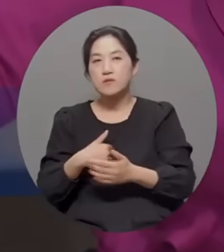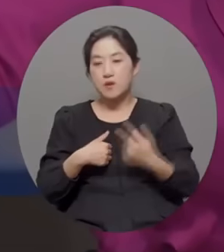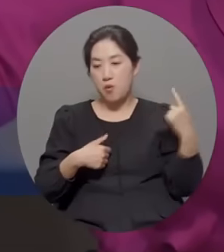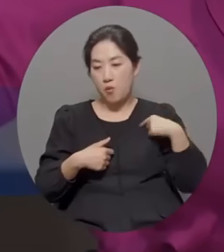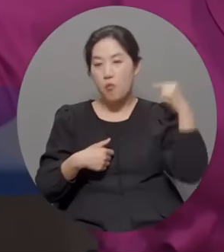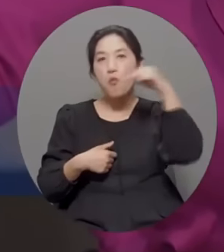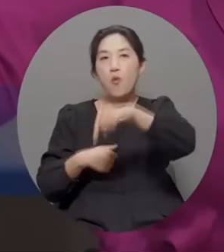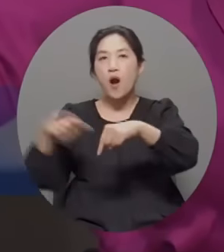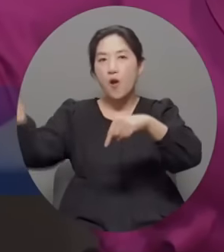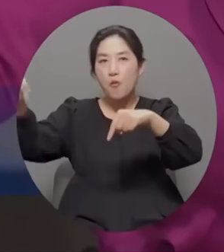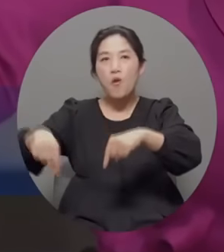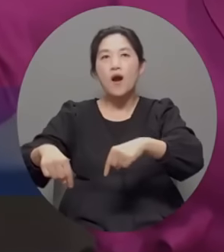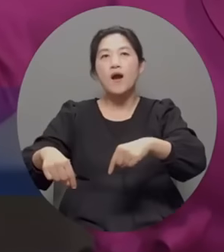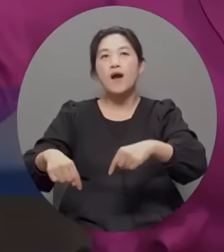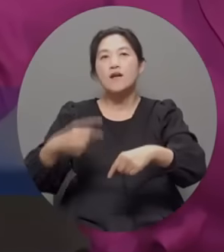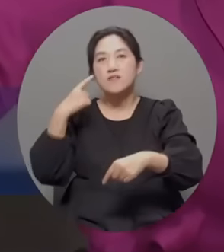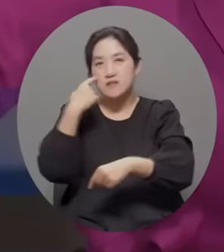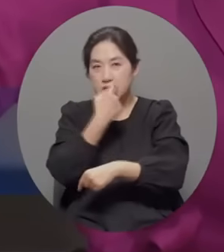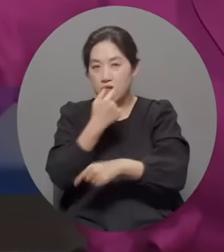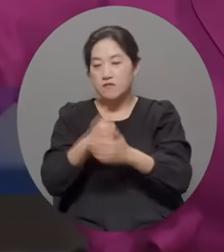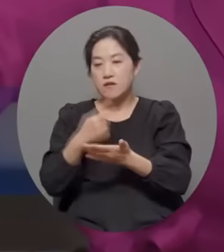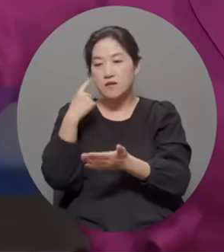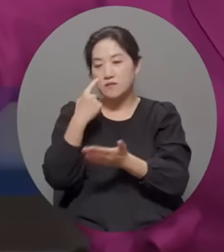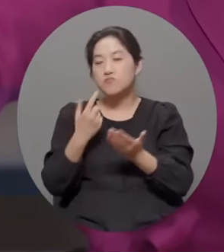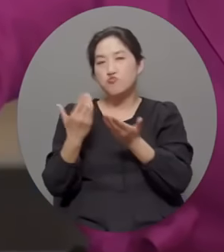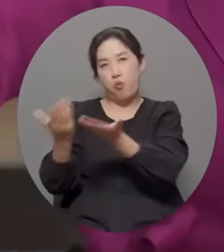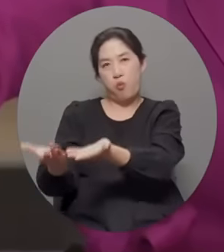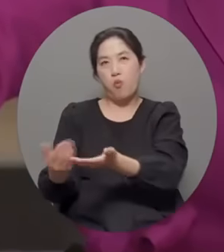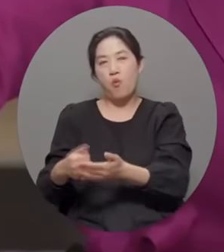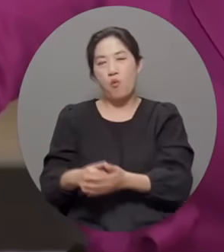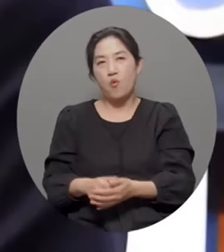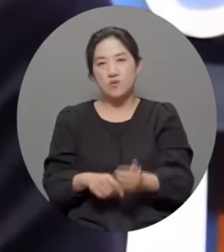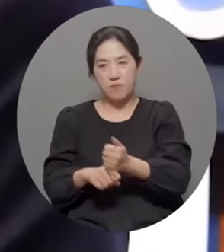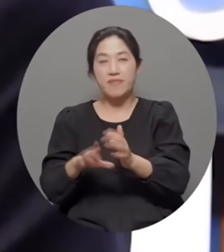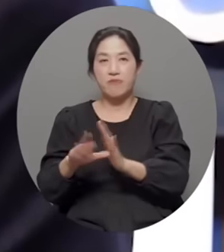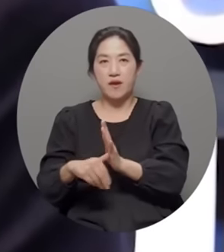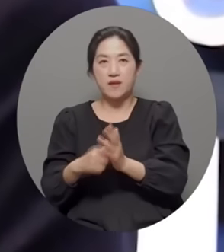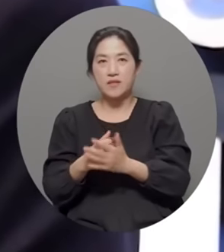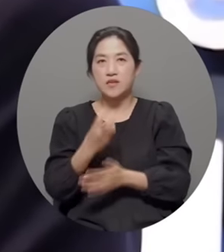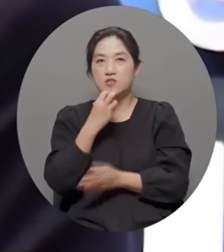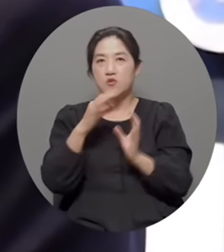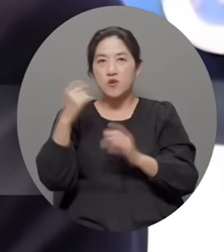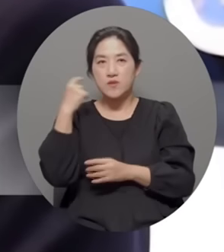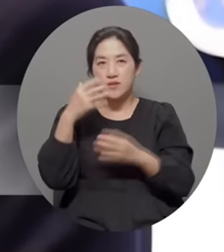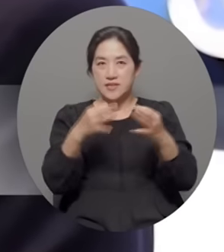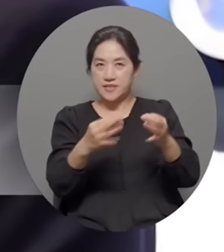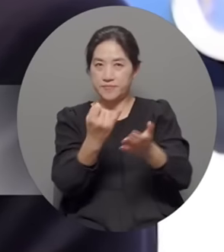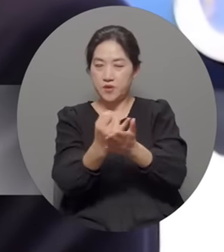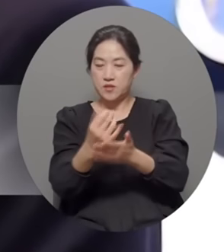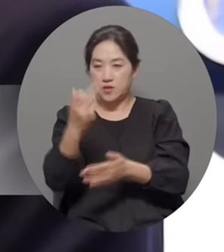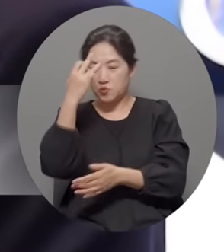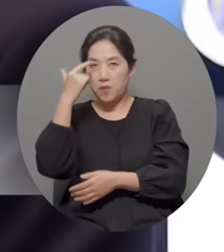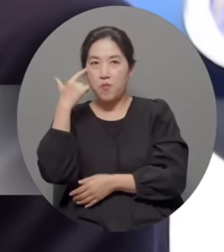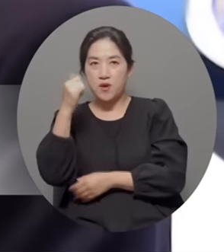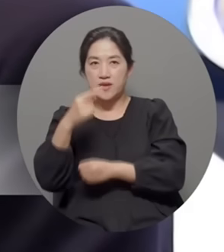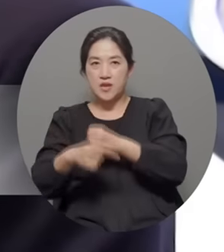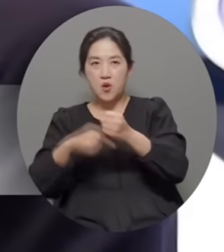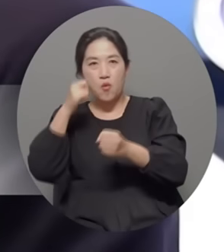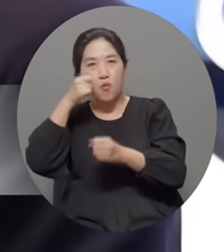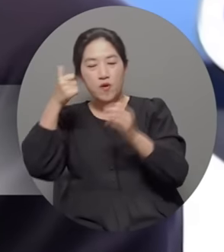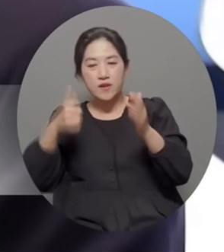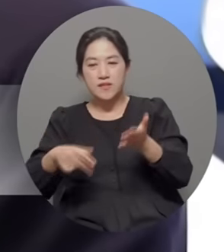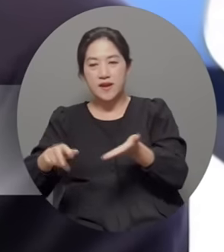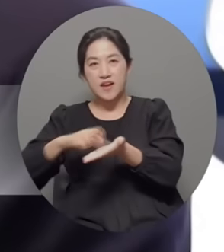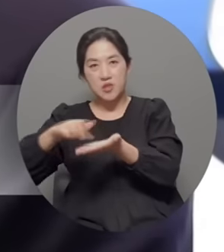해질신문 과정에서 우리가 증거들을 더 제출하겠다. 서울의 소리는 김 여사와 최 목사의 1년 5개월치